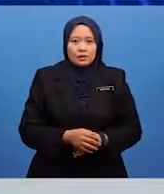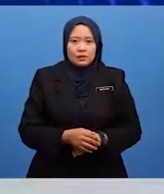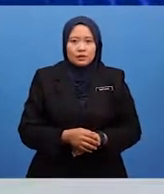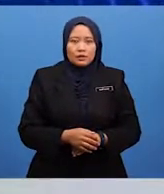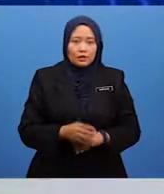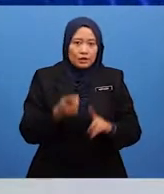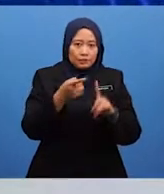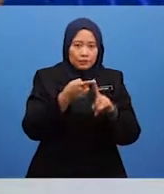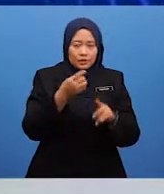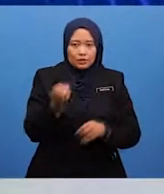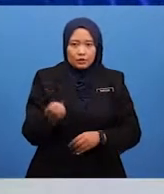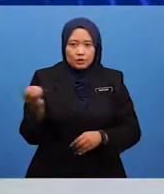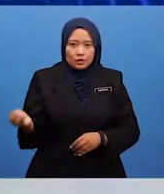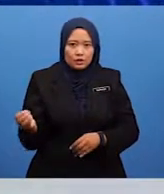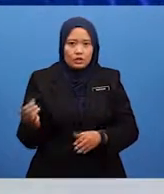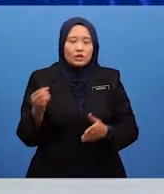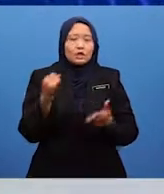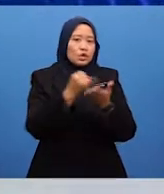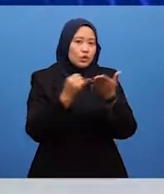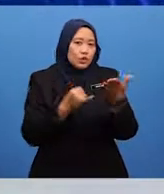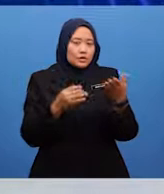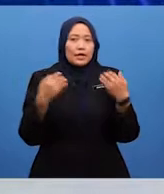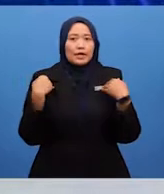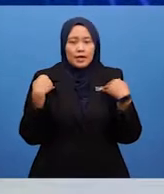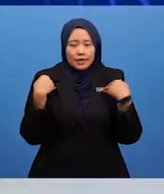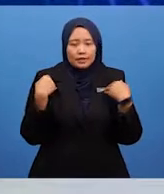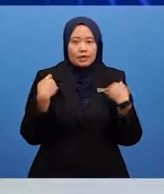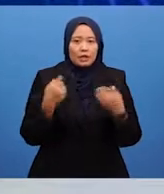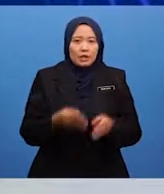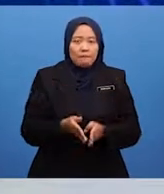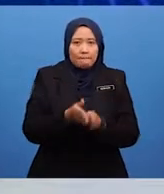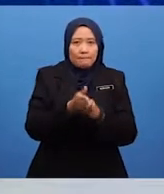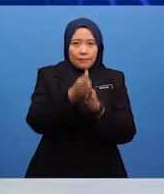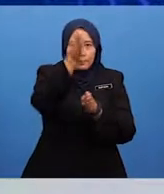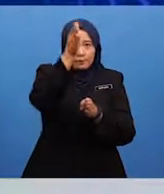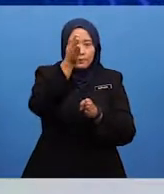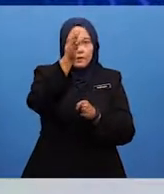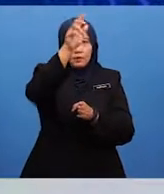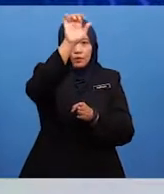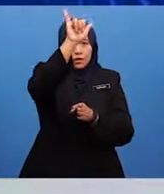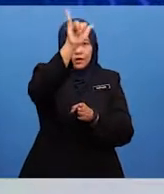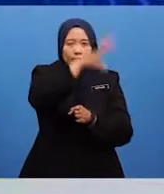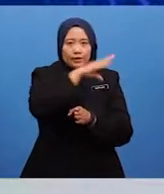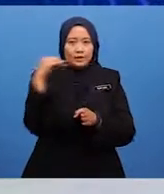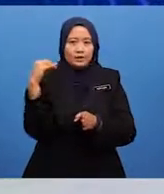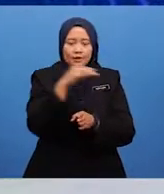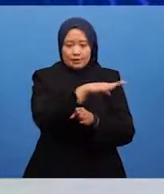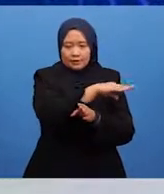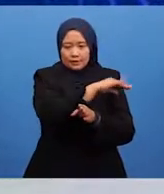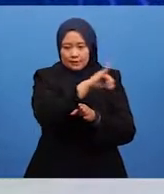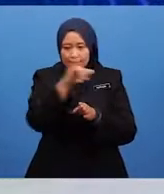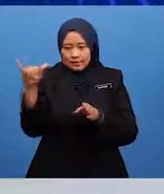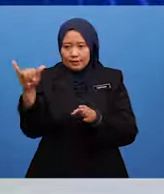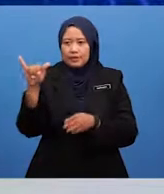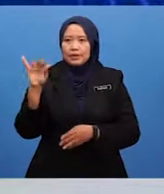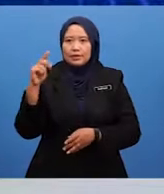telah di pada garis tanpa QX dan juga 4w terlaris betul oke itulah yang adalah